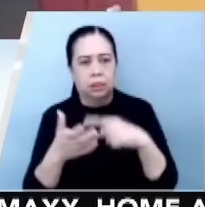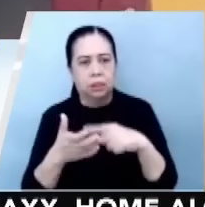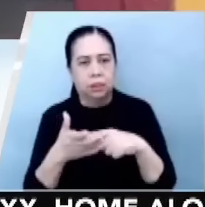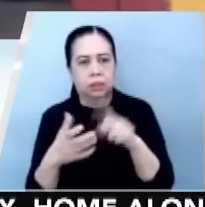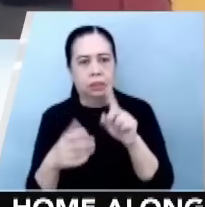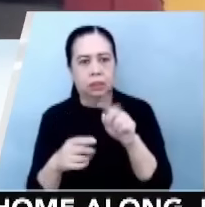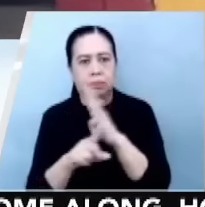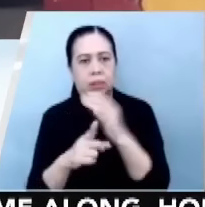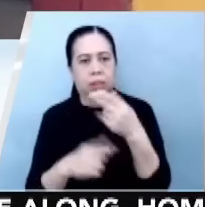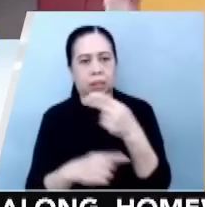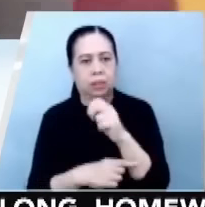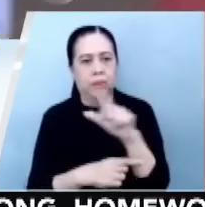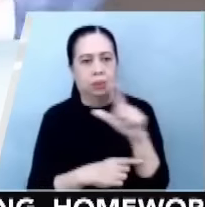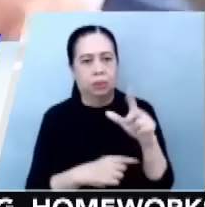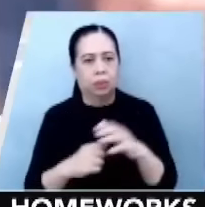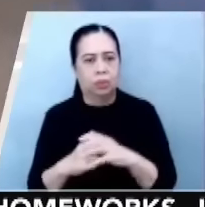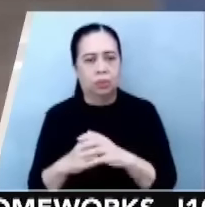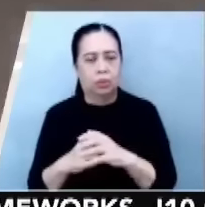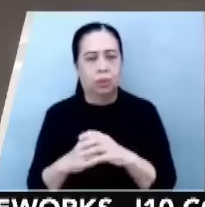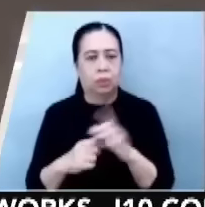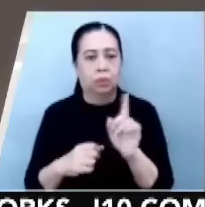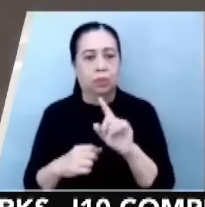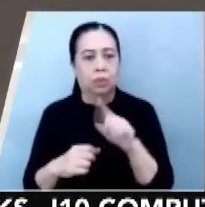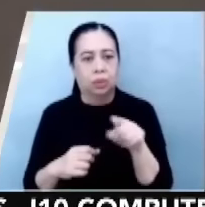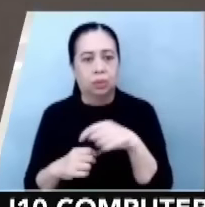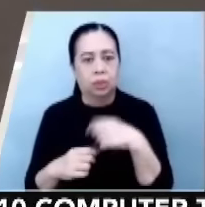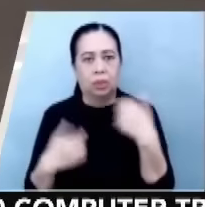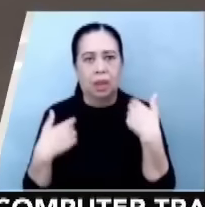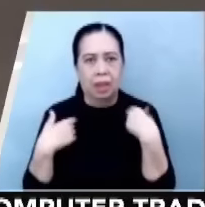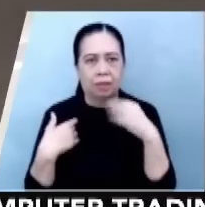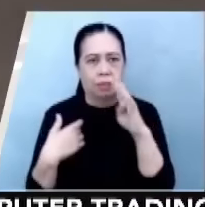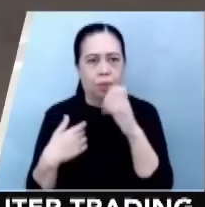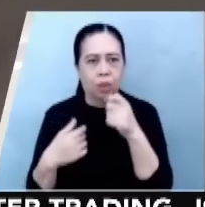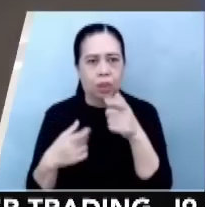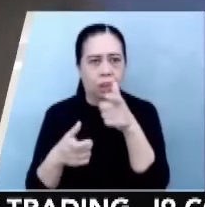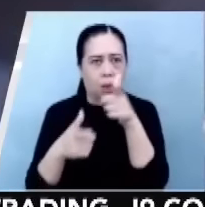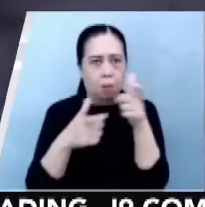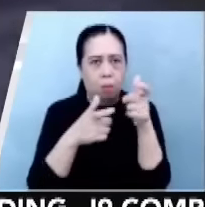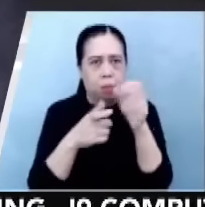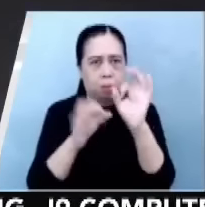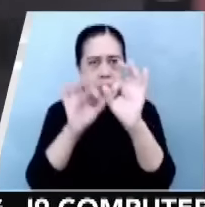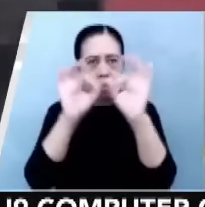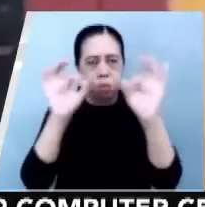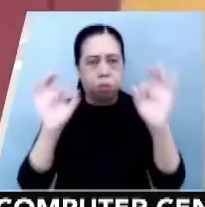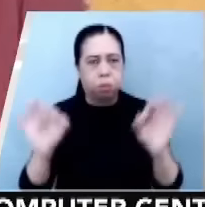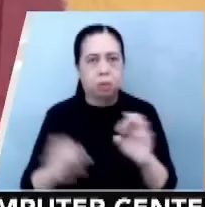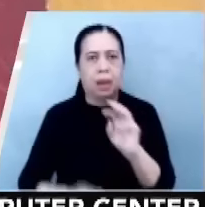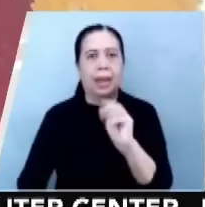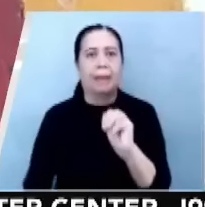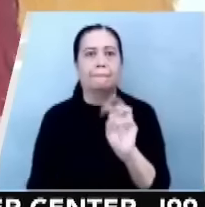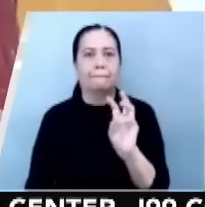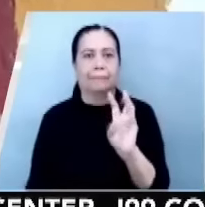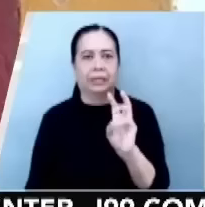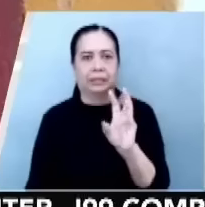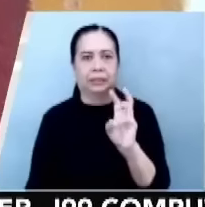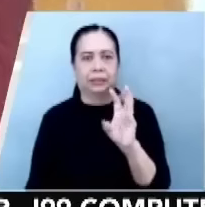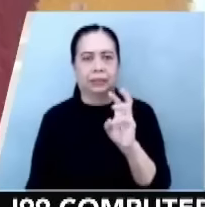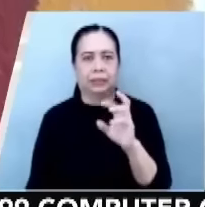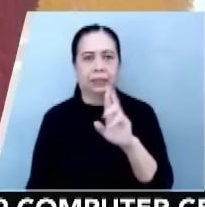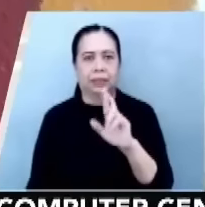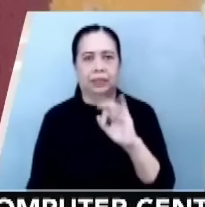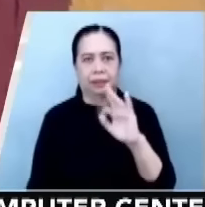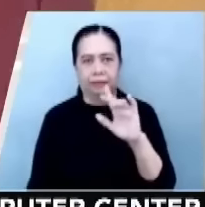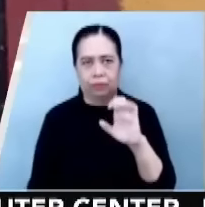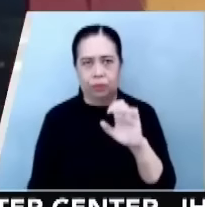hall yung mga iniwang tama ng bala mula sa sinasabing M16 rifle na ginamit ng salarin.